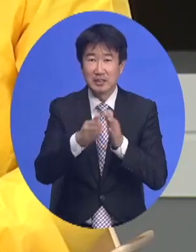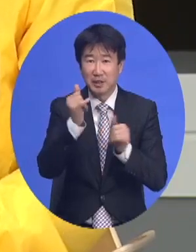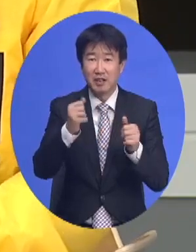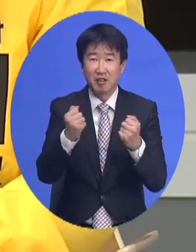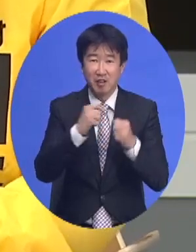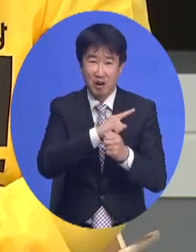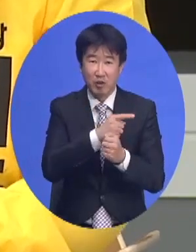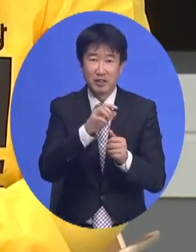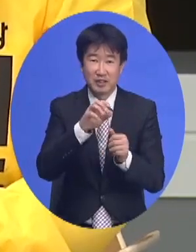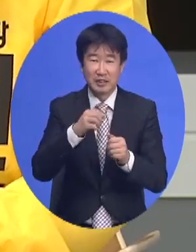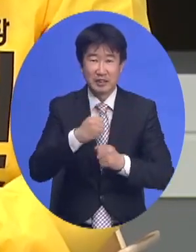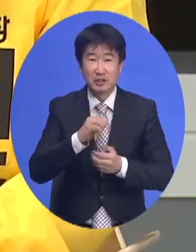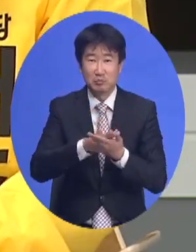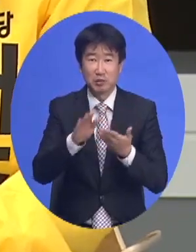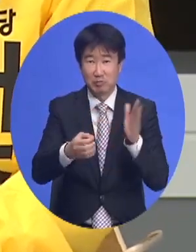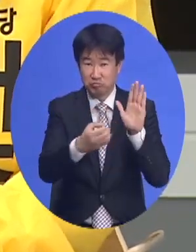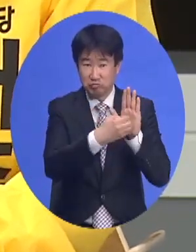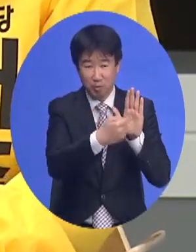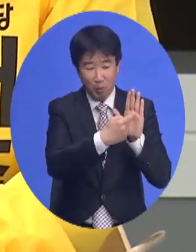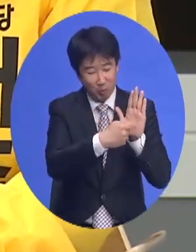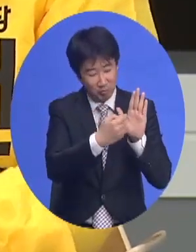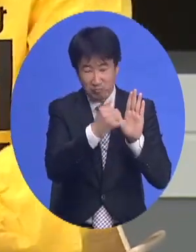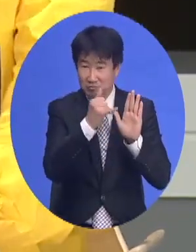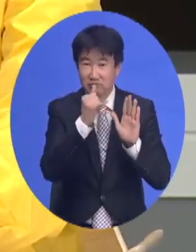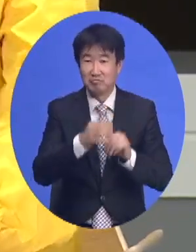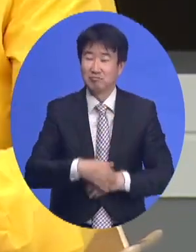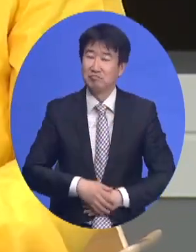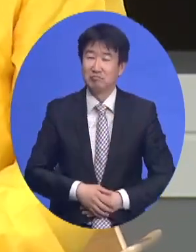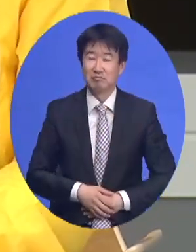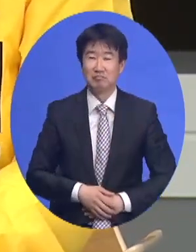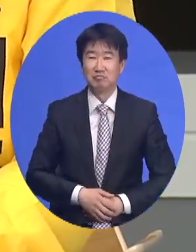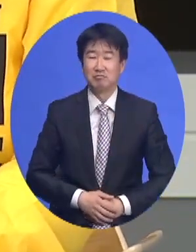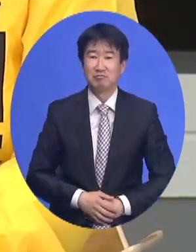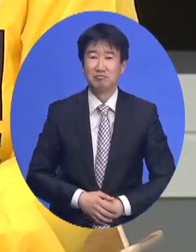건강권을 지키겠습니다. 뭐 이렇게 다 돼 있잖아요. 그